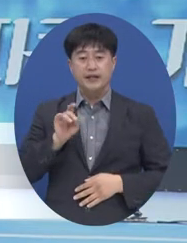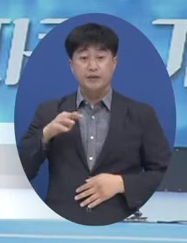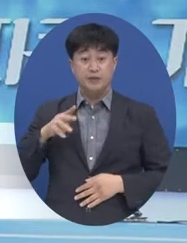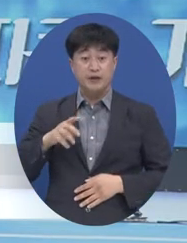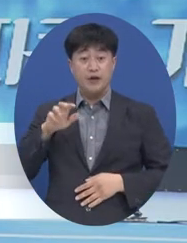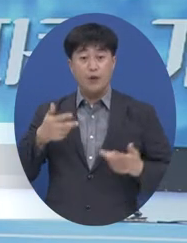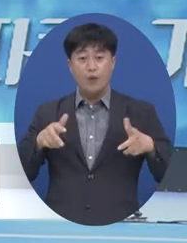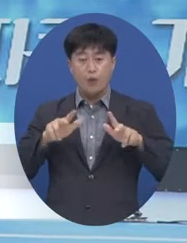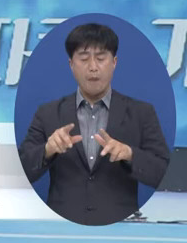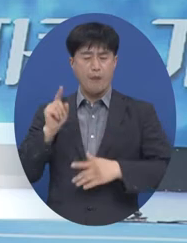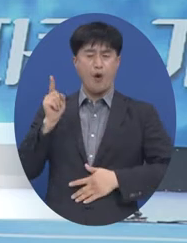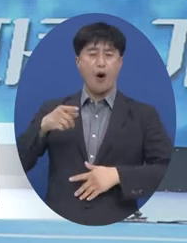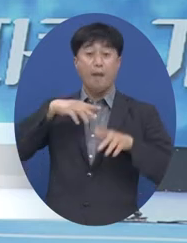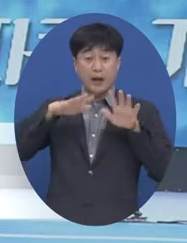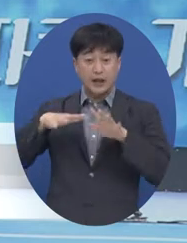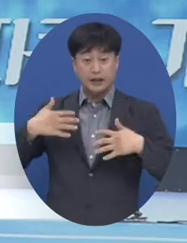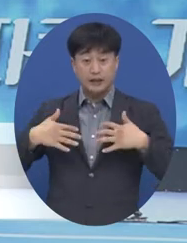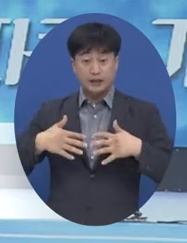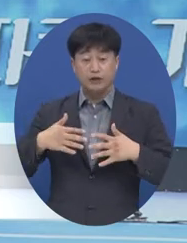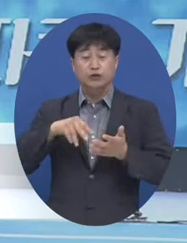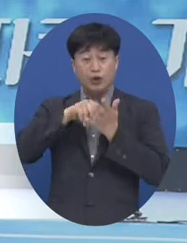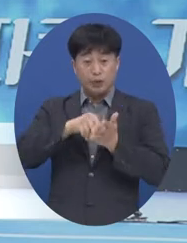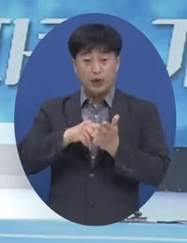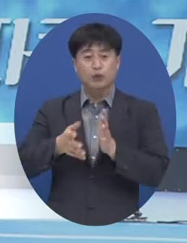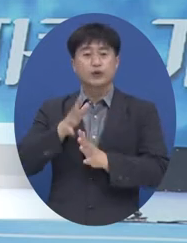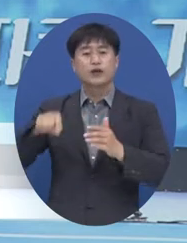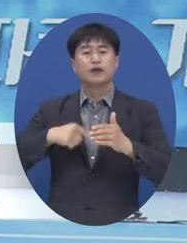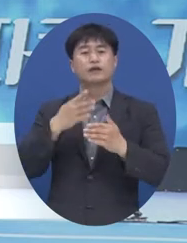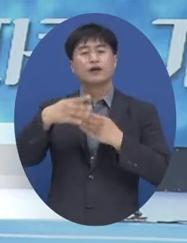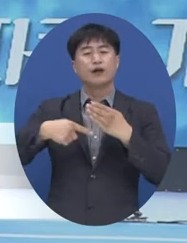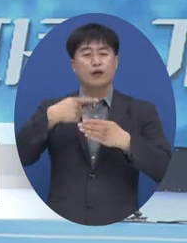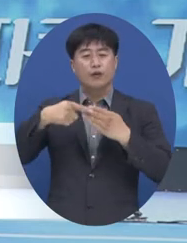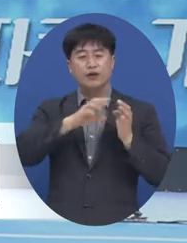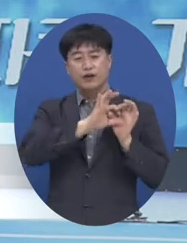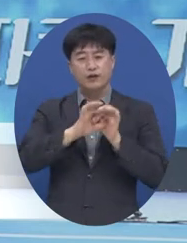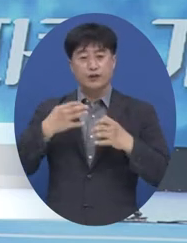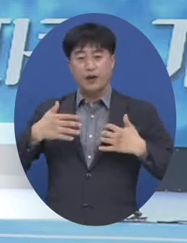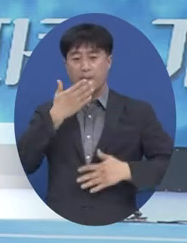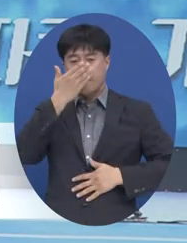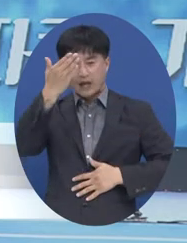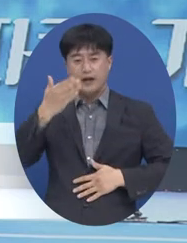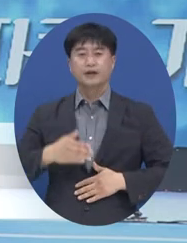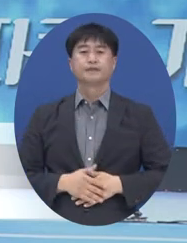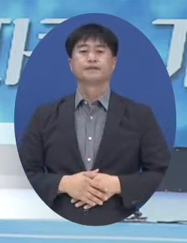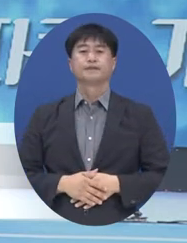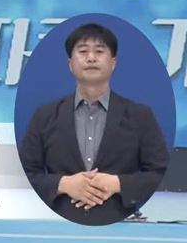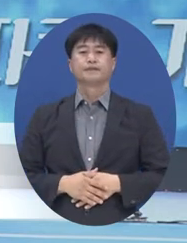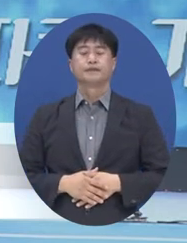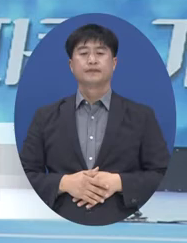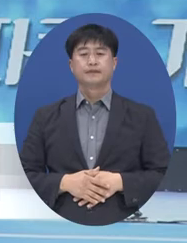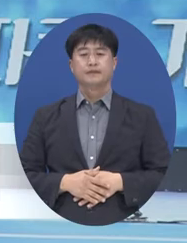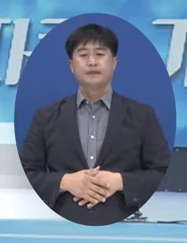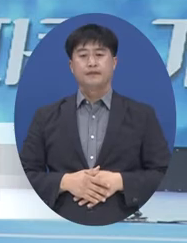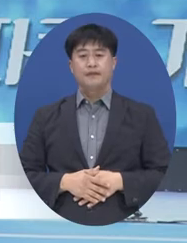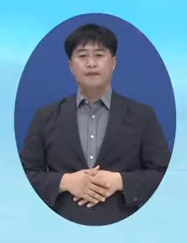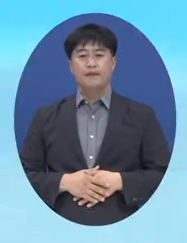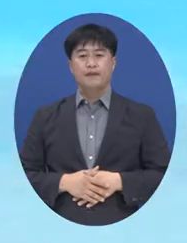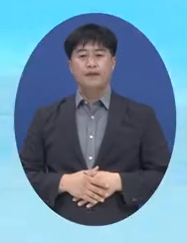할수 있던 서핑을 이제 도심 속에서 사계절 내내 즐길 수 있게 됐습니다. 최창순 기자가 소개합니다.